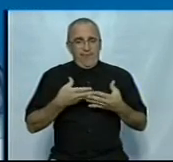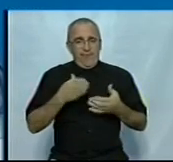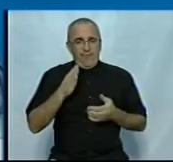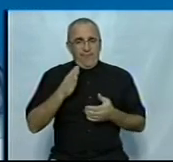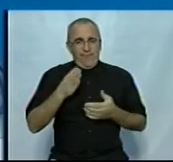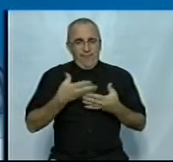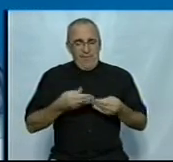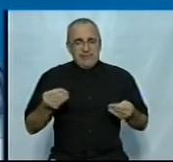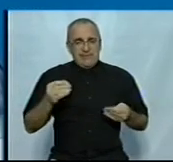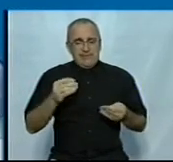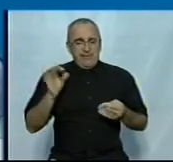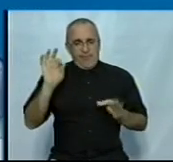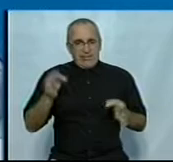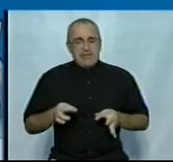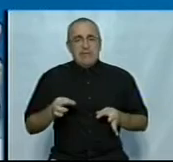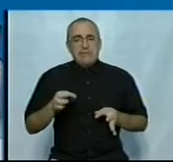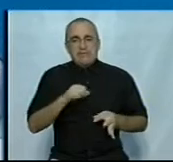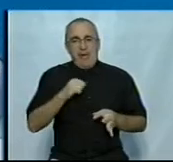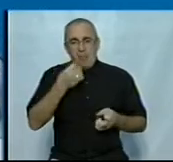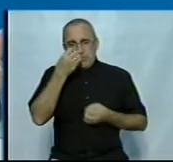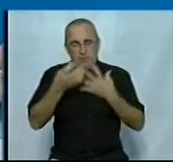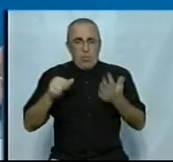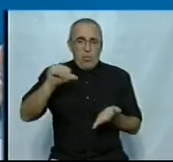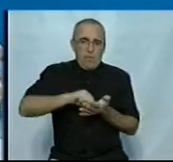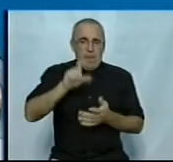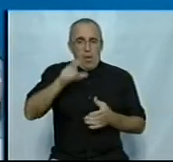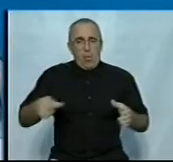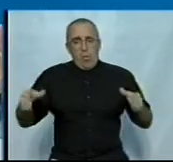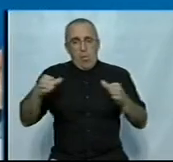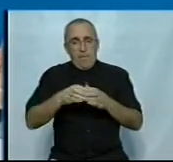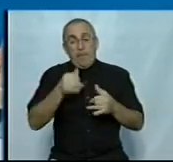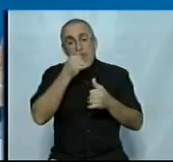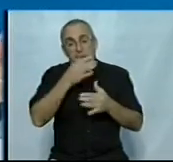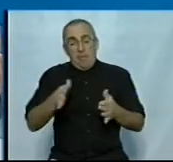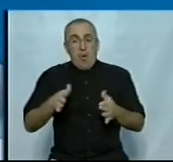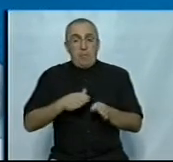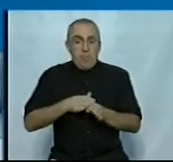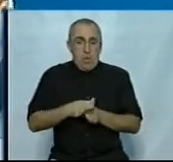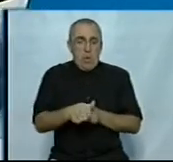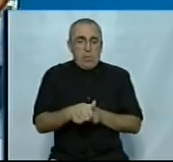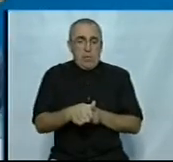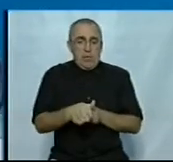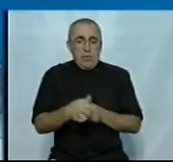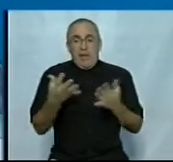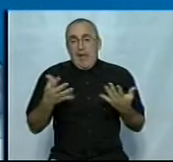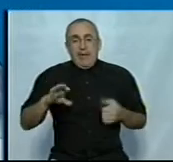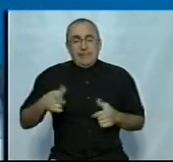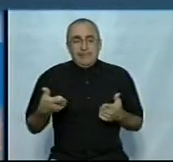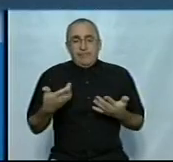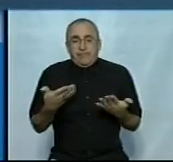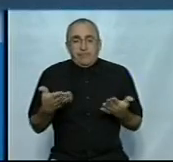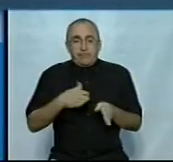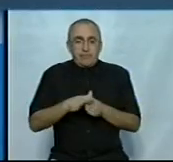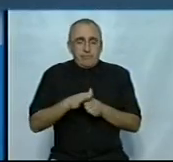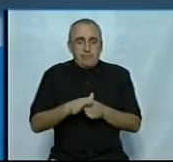також буде проходити з участю громади, бо він не може проходити в якихось він же